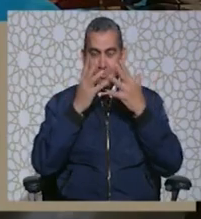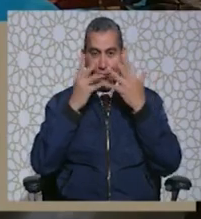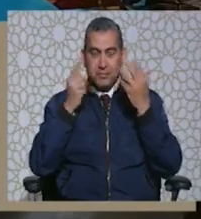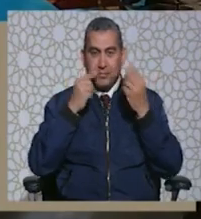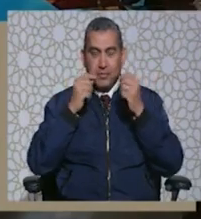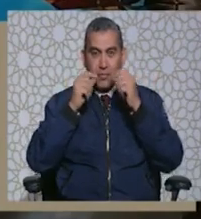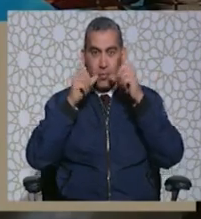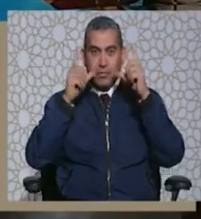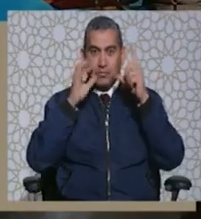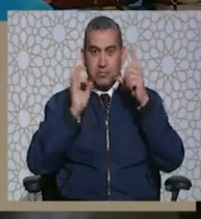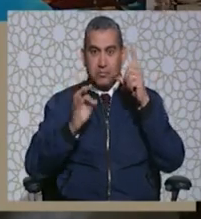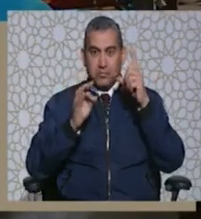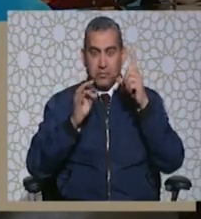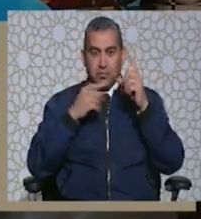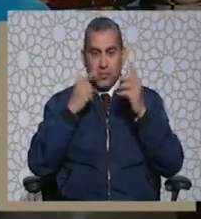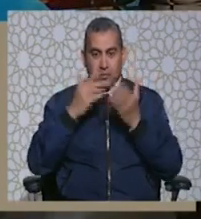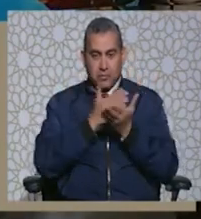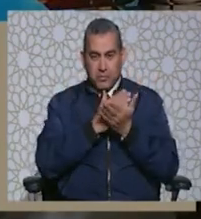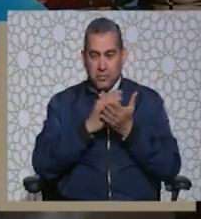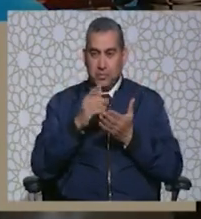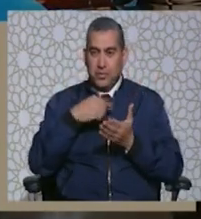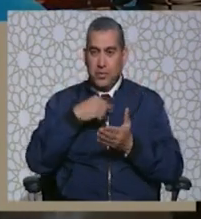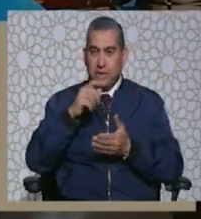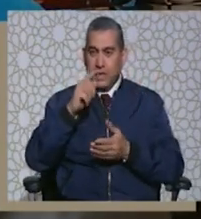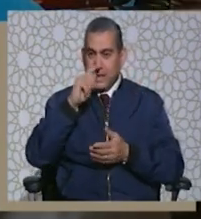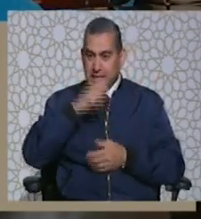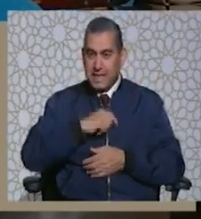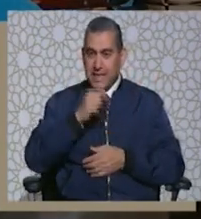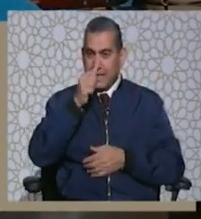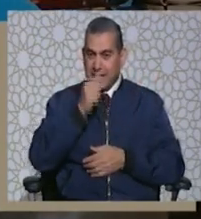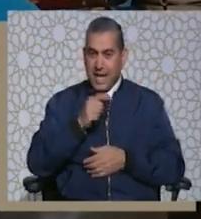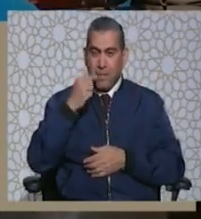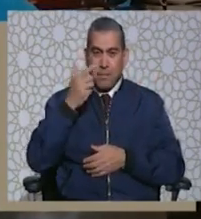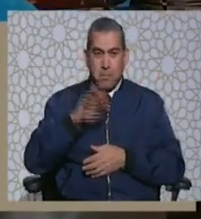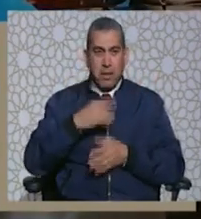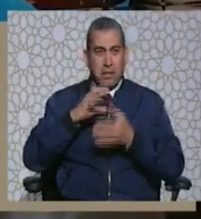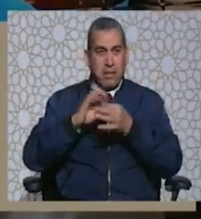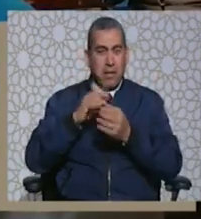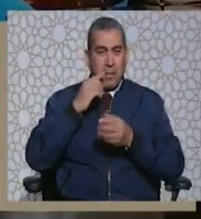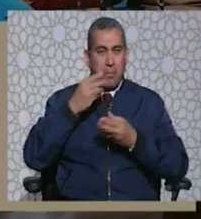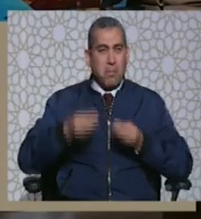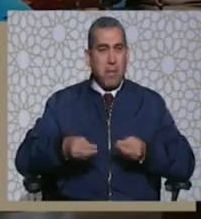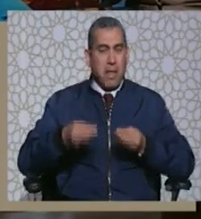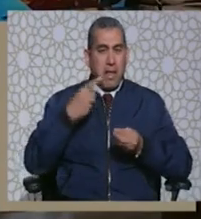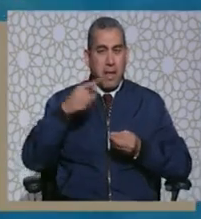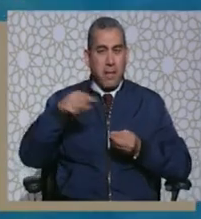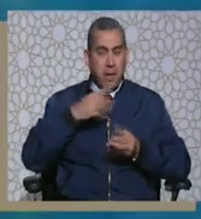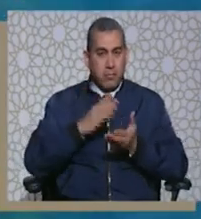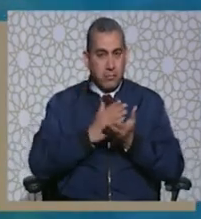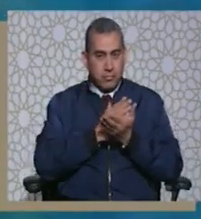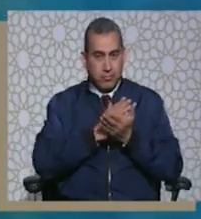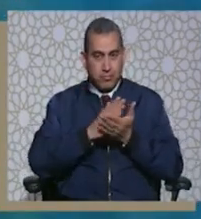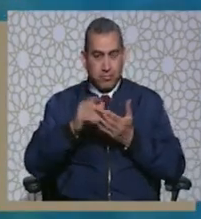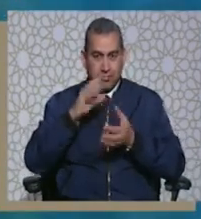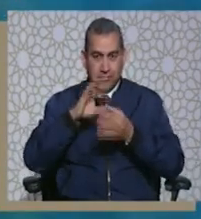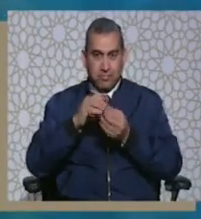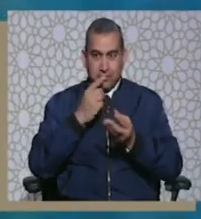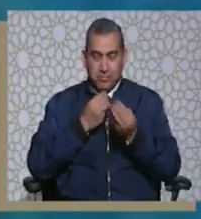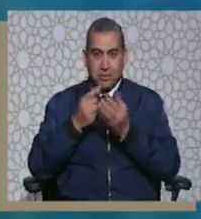نتخلص من رتابه العلاقات والعلاقات الميته والعلاقات البيته والعلاقات